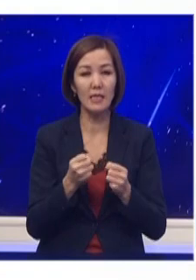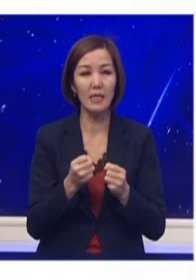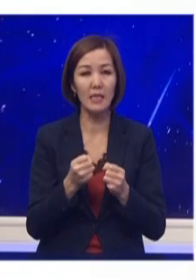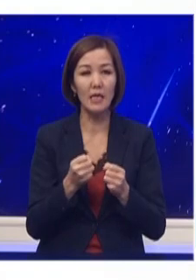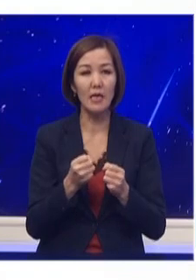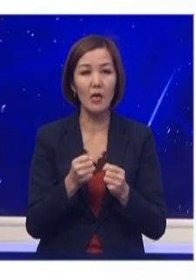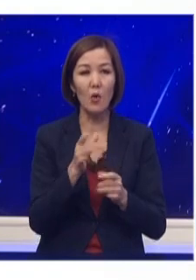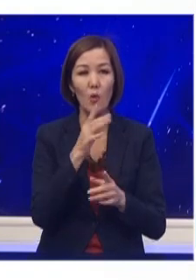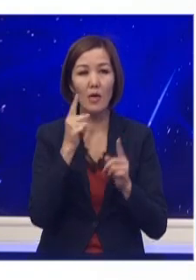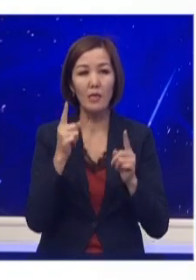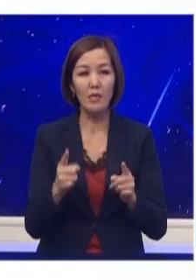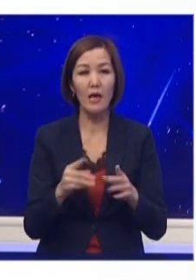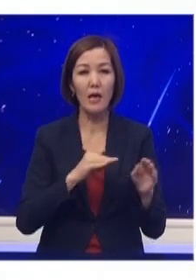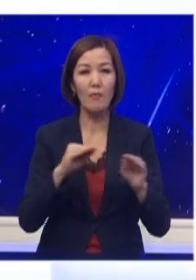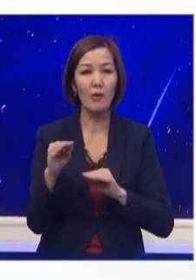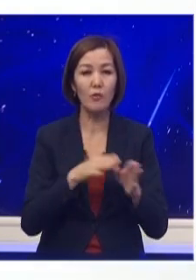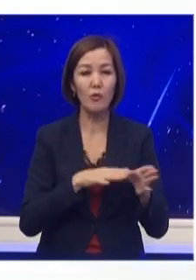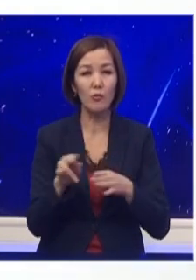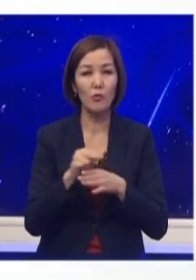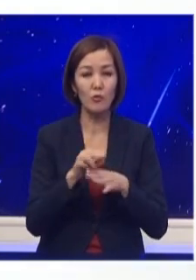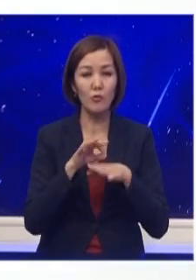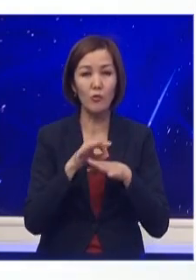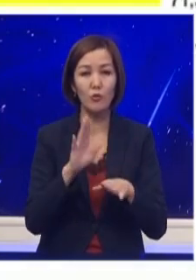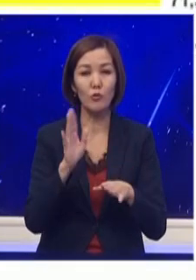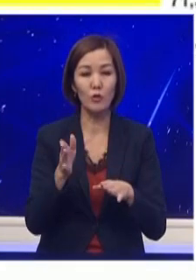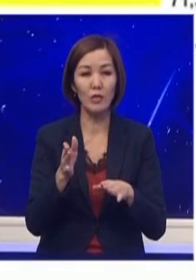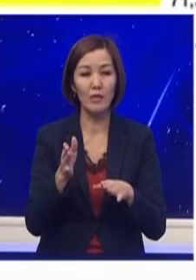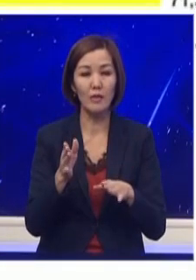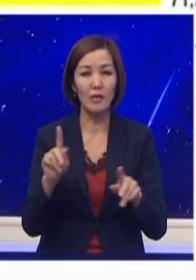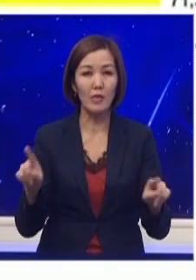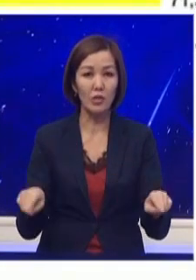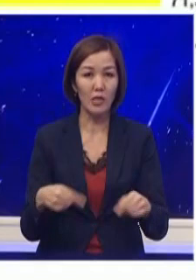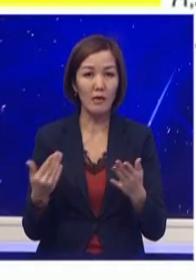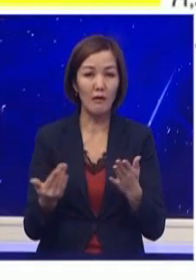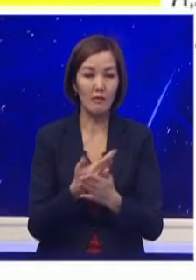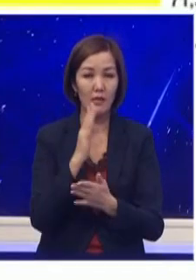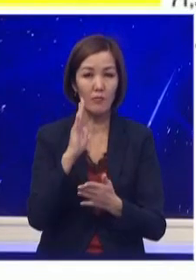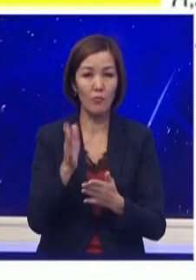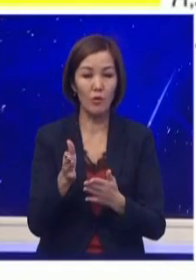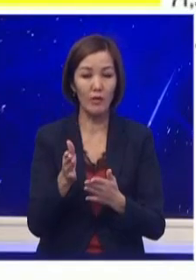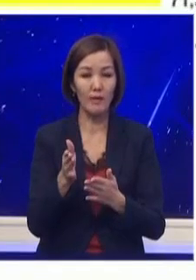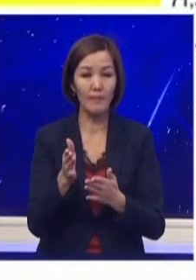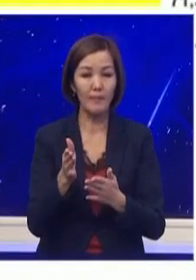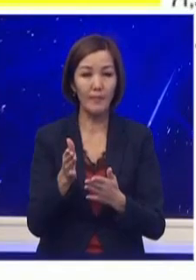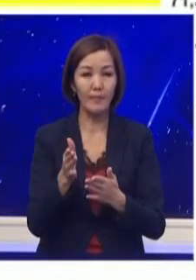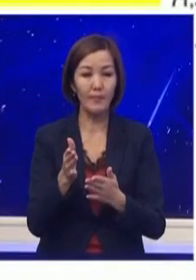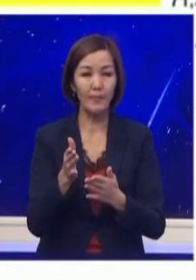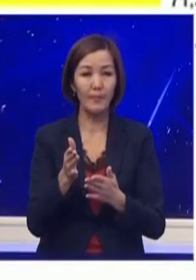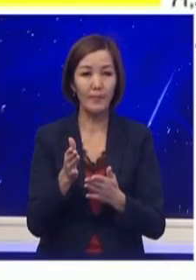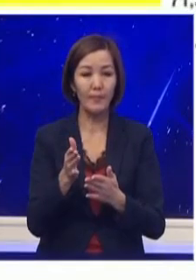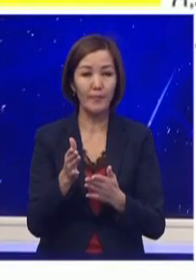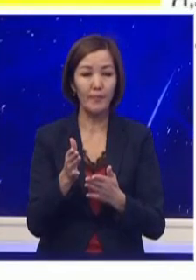мақсатында негізгі жабдыққа күрделі жөндеу, реконструкциялау, жарттырду, жүргізу